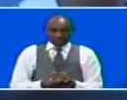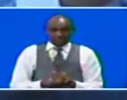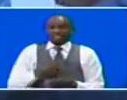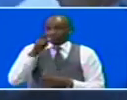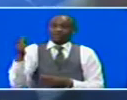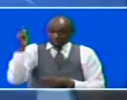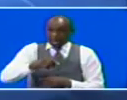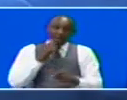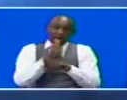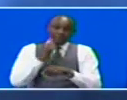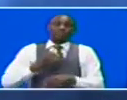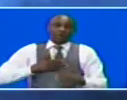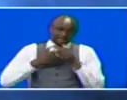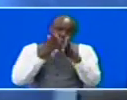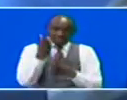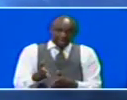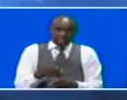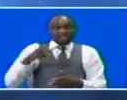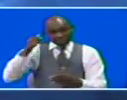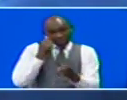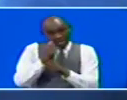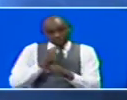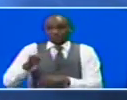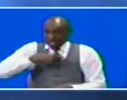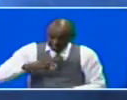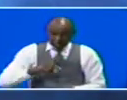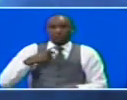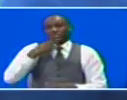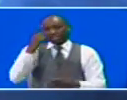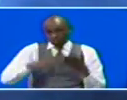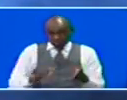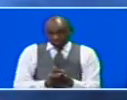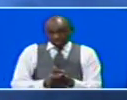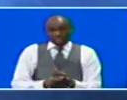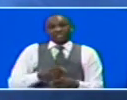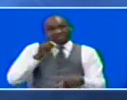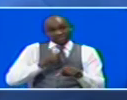Wanakuja wanatusi viongozi wetu, wanatusi sisi, na tumesema